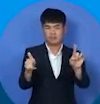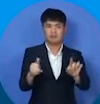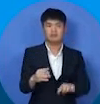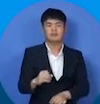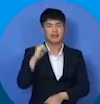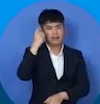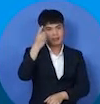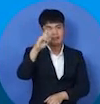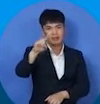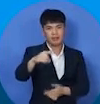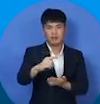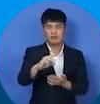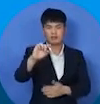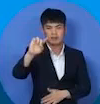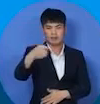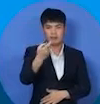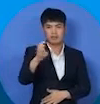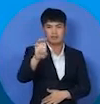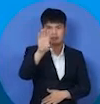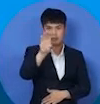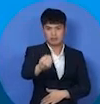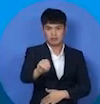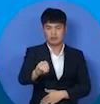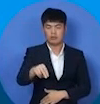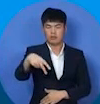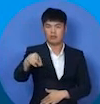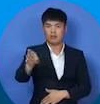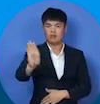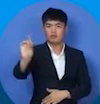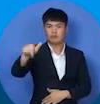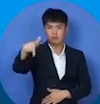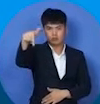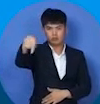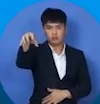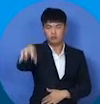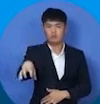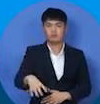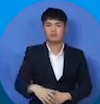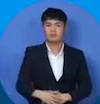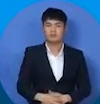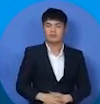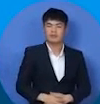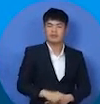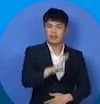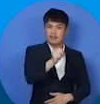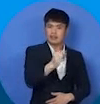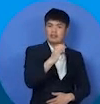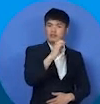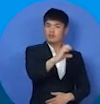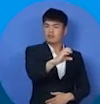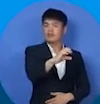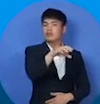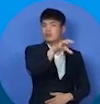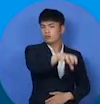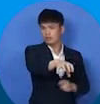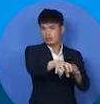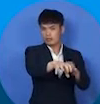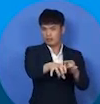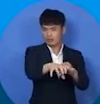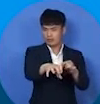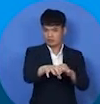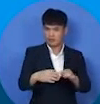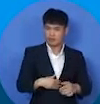임금은 월급 140만 원 이상이며 근무지는 천안시 서북구 서부 2길입니다. 주식회사 MG자산관리에서 PC